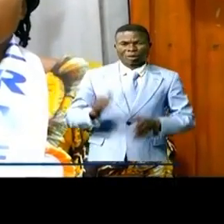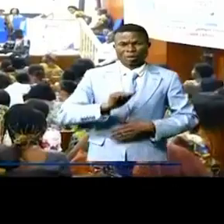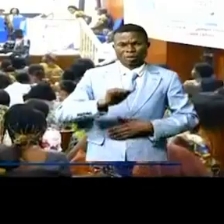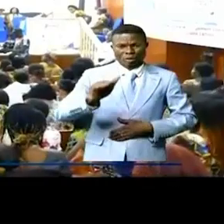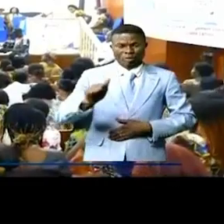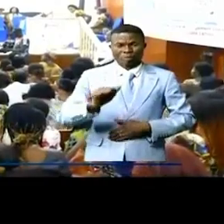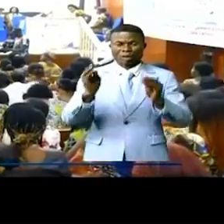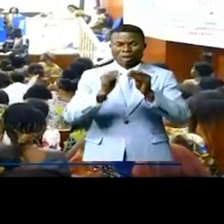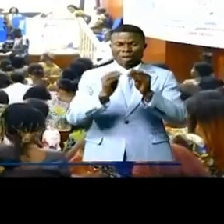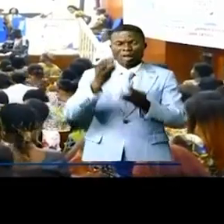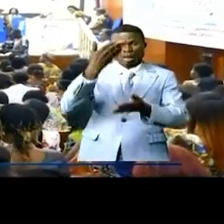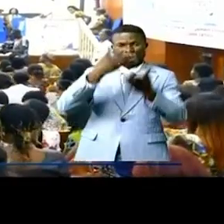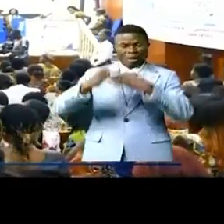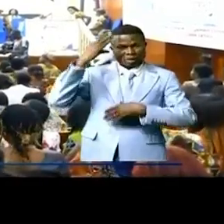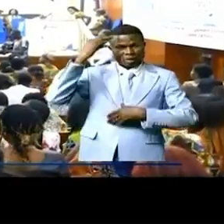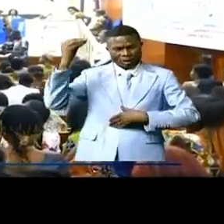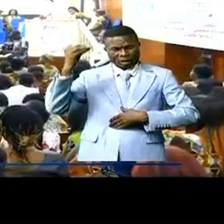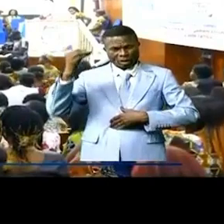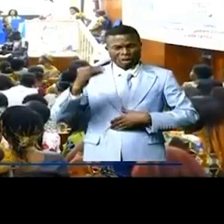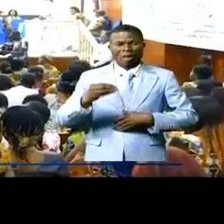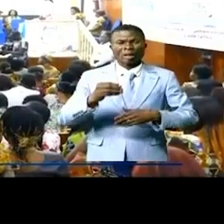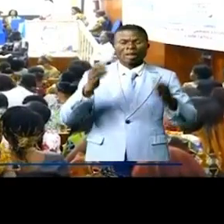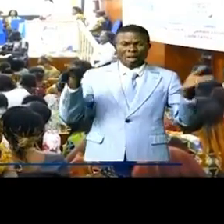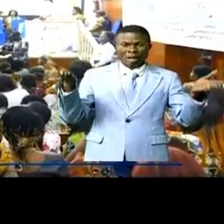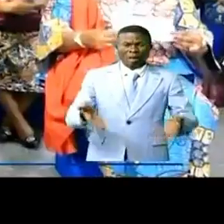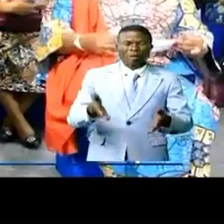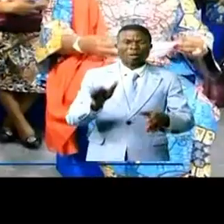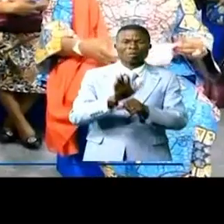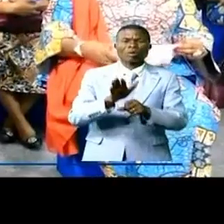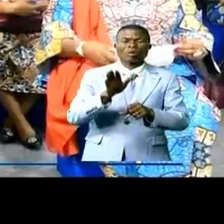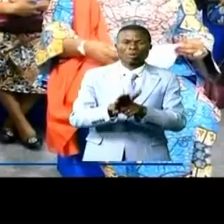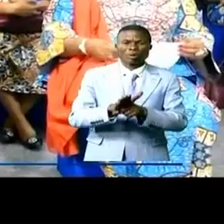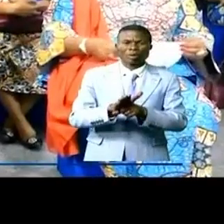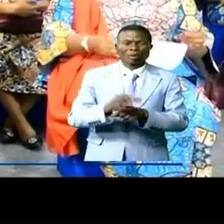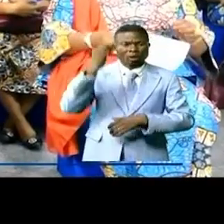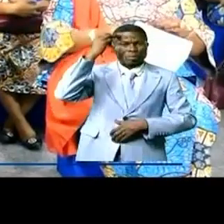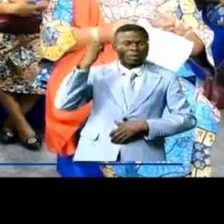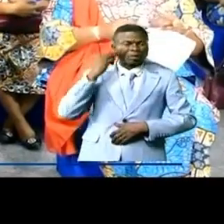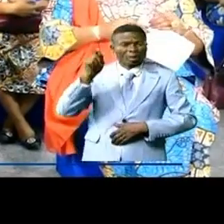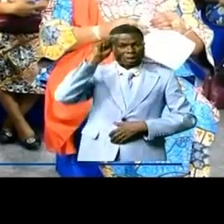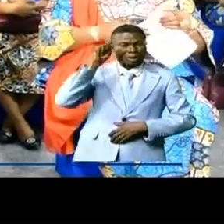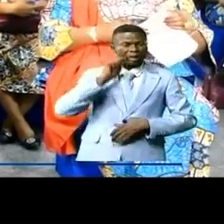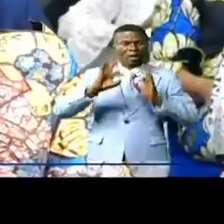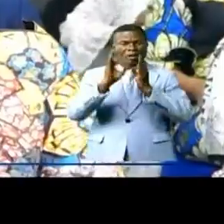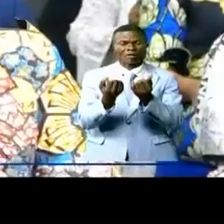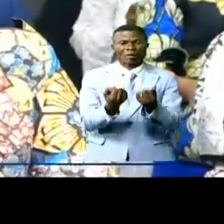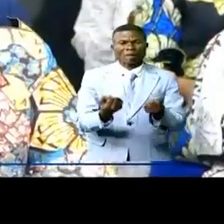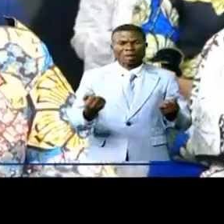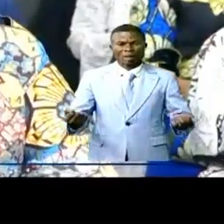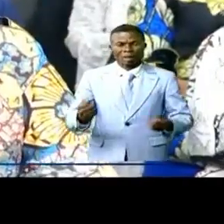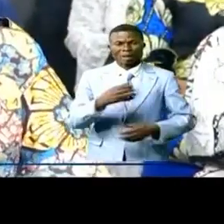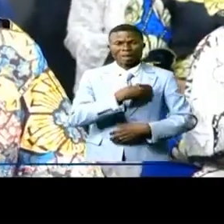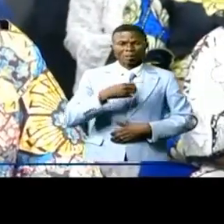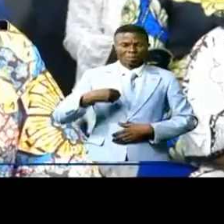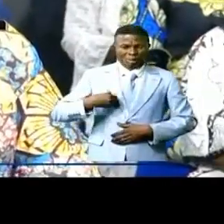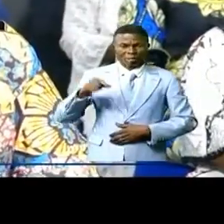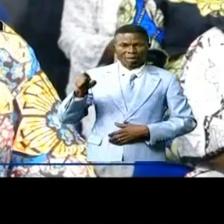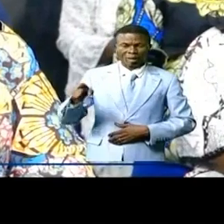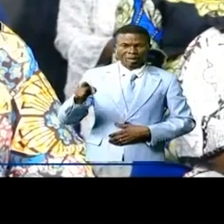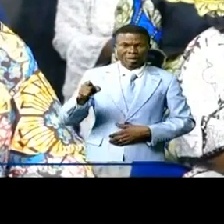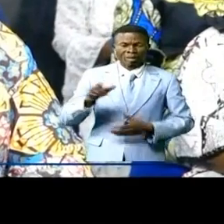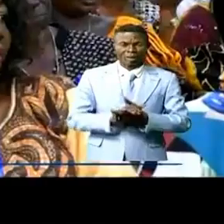matinée des changes de procéder a connu la participation de la ministre et dijon famille enfants madame gisèle d'aia